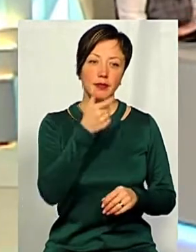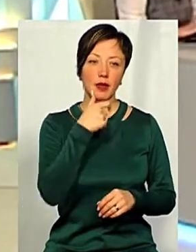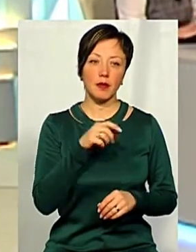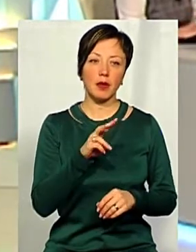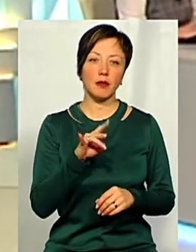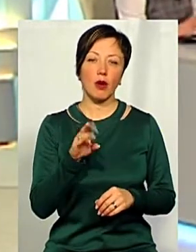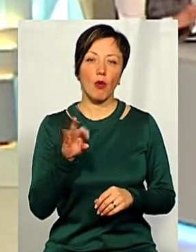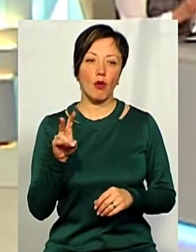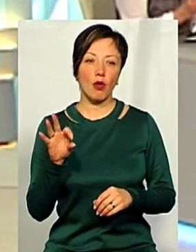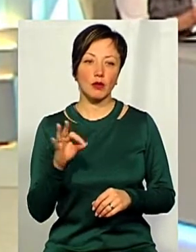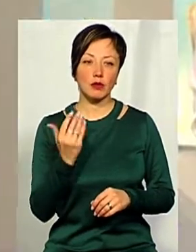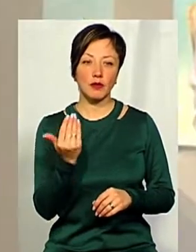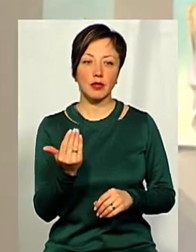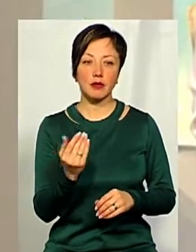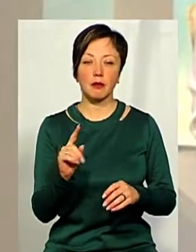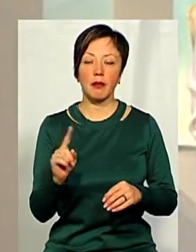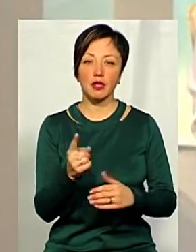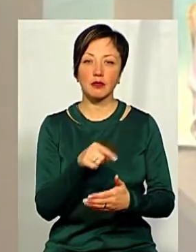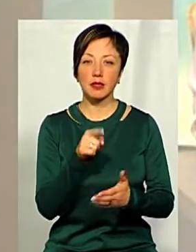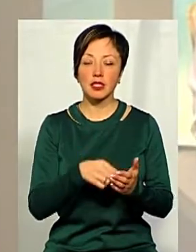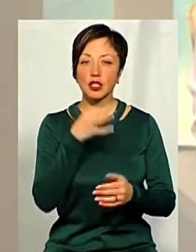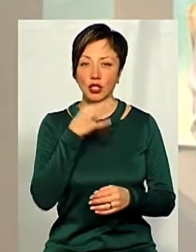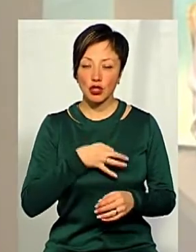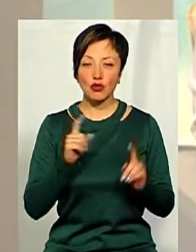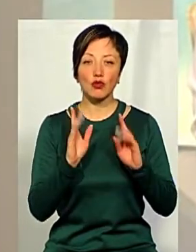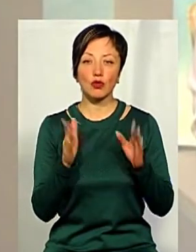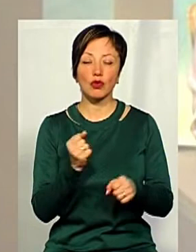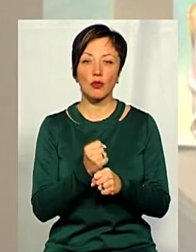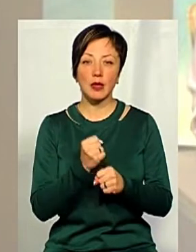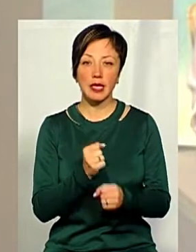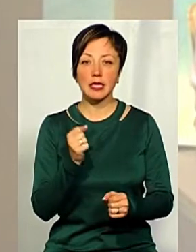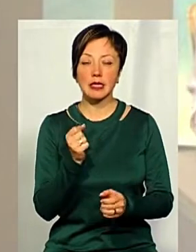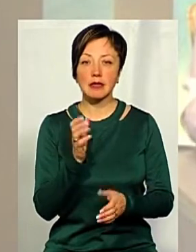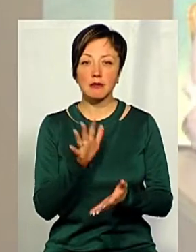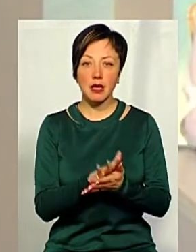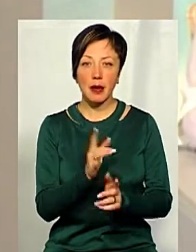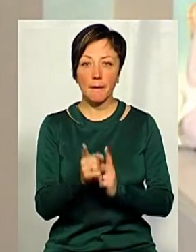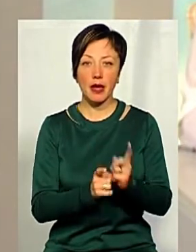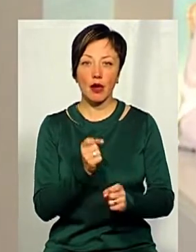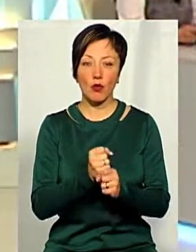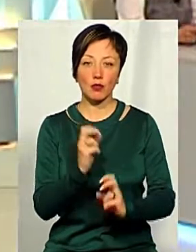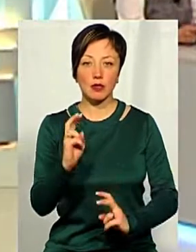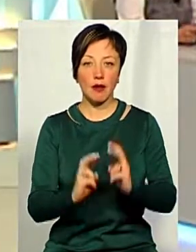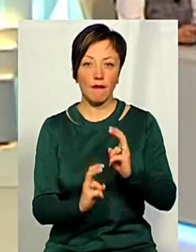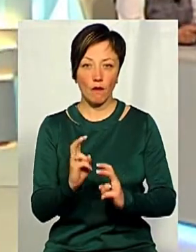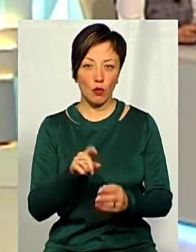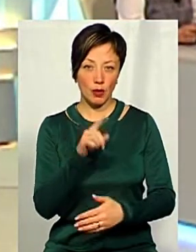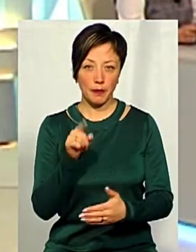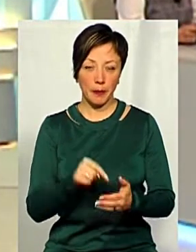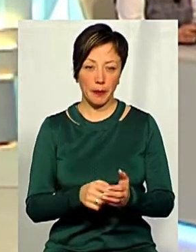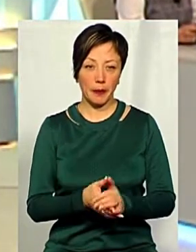вас перше запитання. То скажіть, що будуть робити на сміттєпереробному заводі?